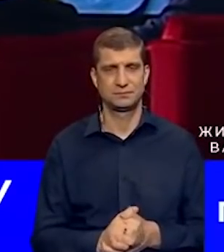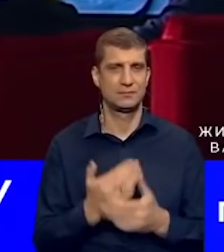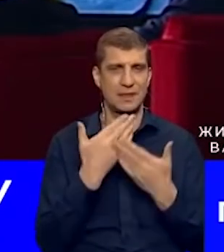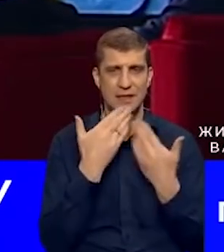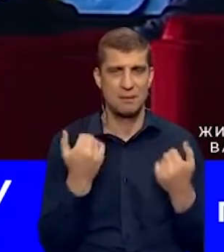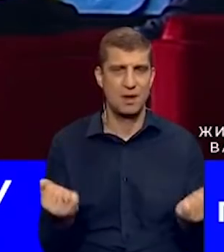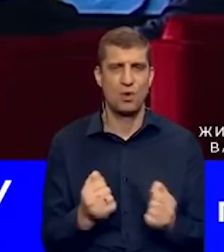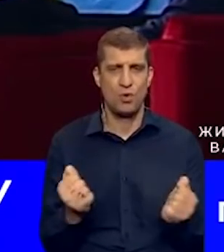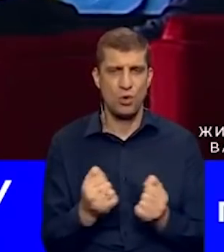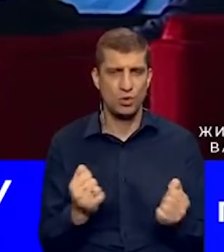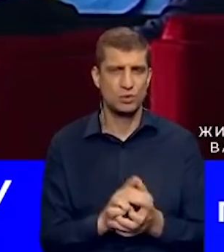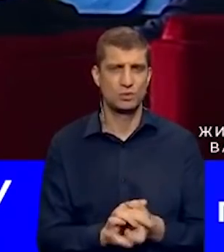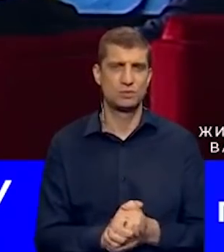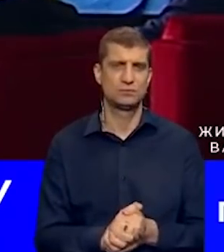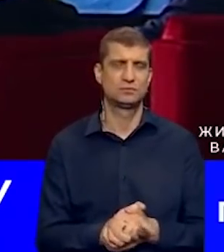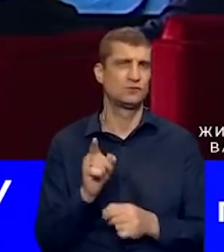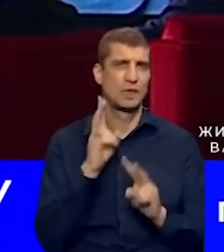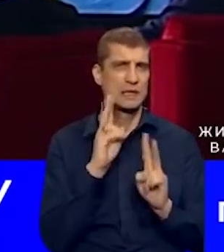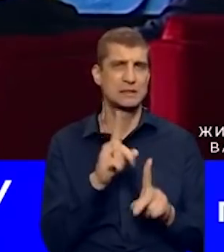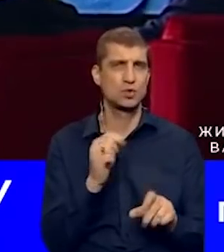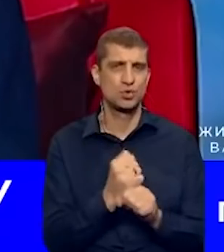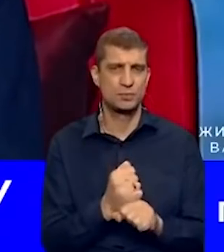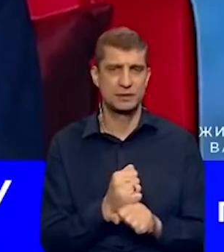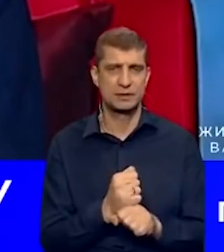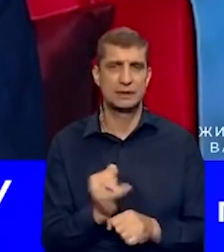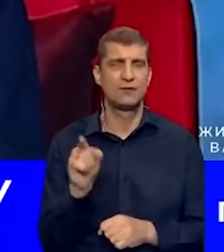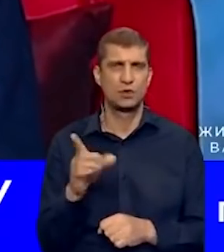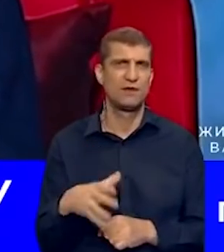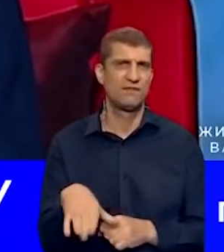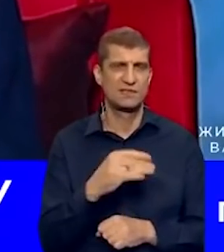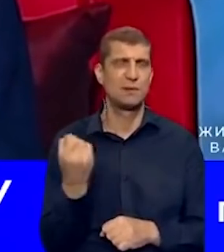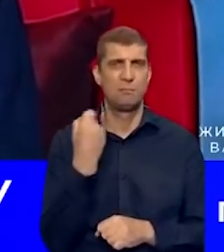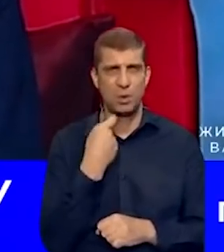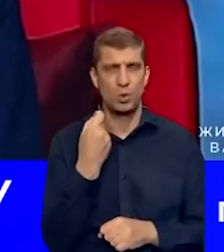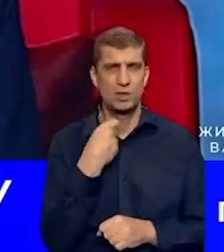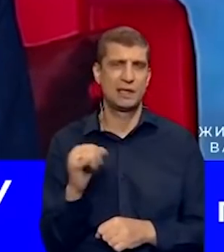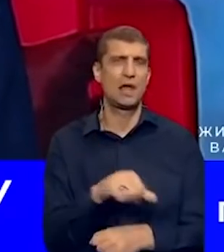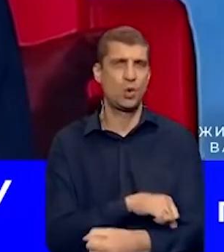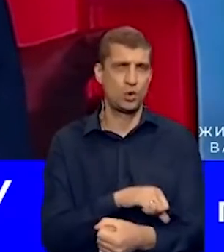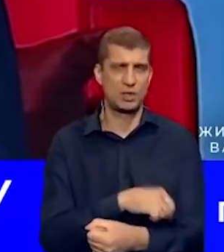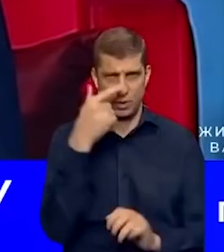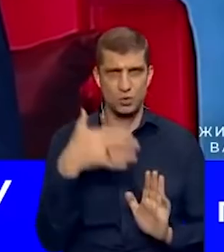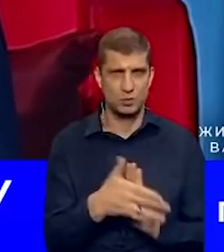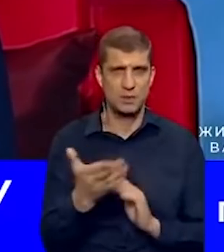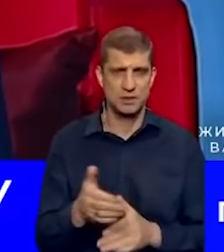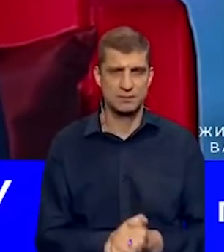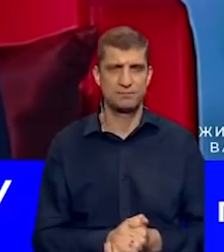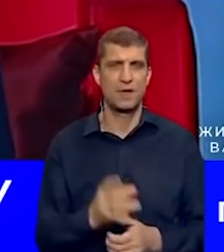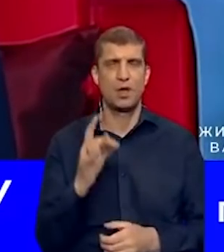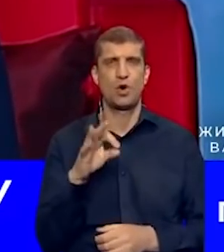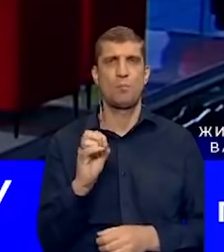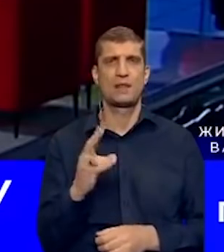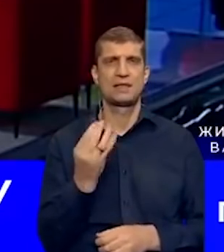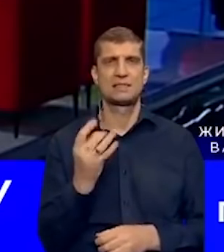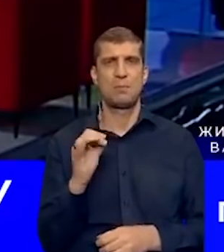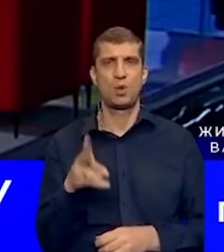нема, холодно, зимно, вони не знають, що робити. І вони всі п'ють, і наркотики, розумієш? Роман